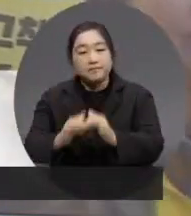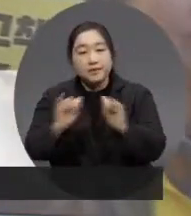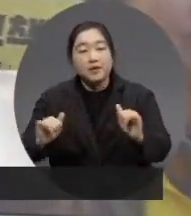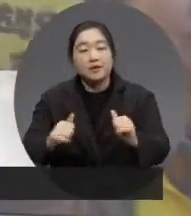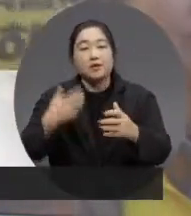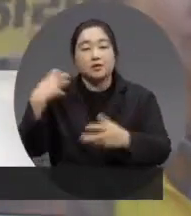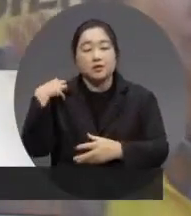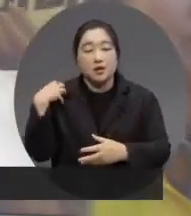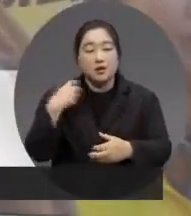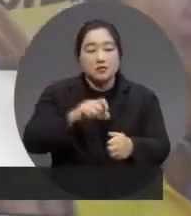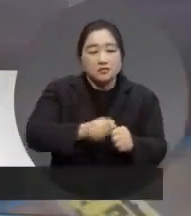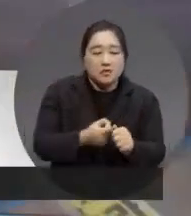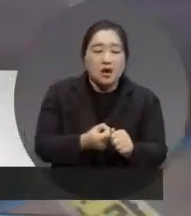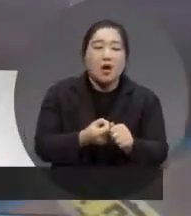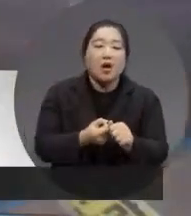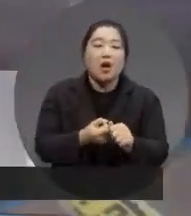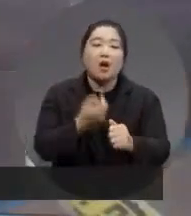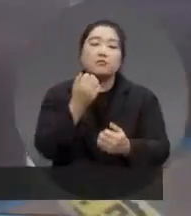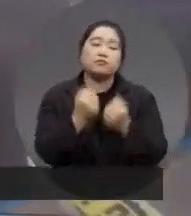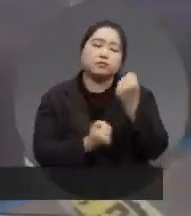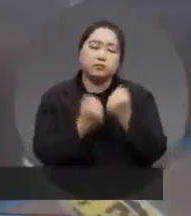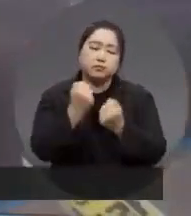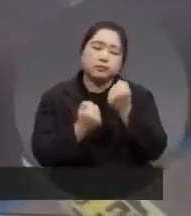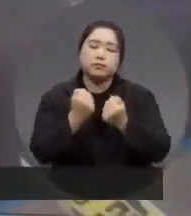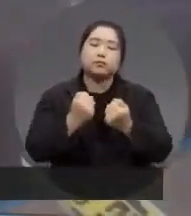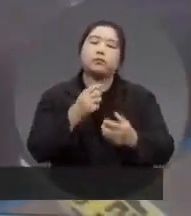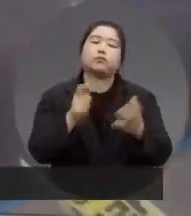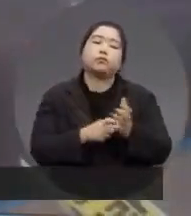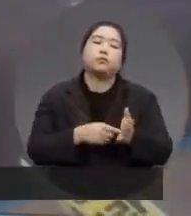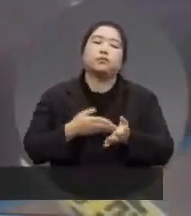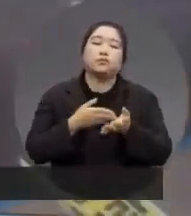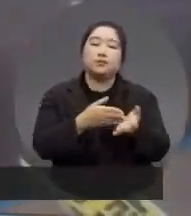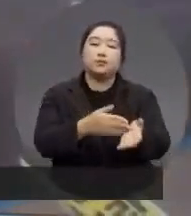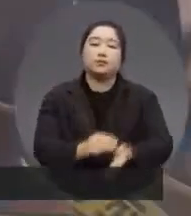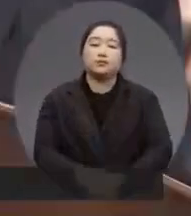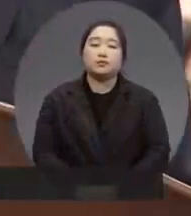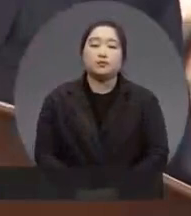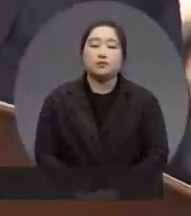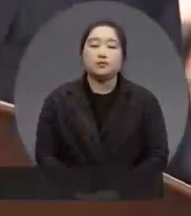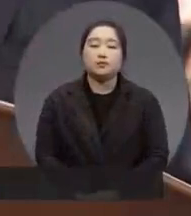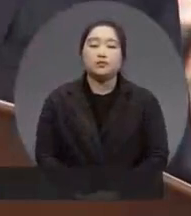진상규명과 책임자 처벌을 촉구했습니다. 이지현 기자입니다.